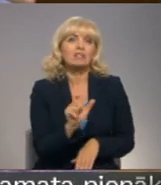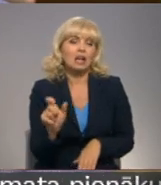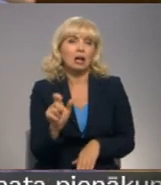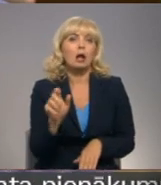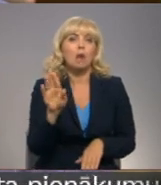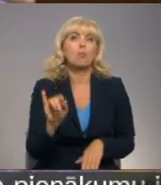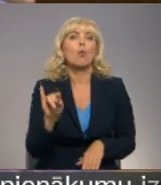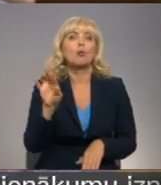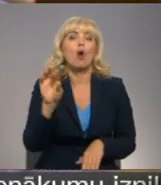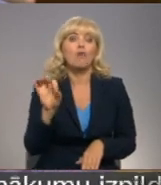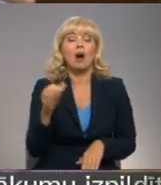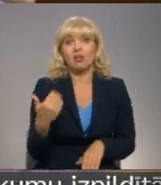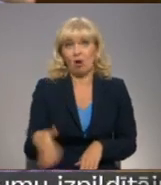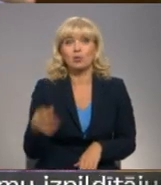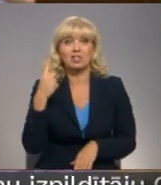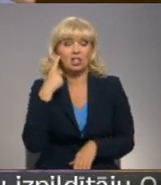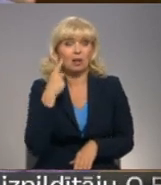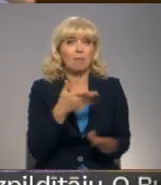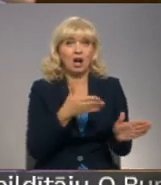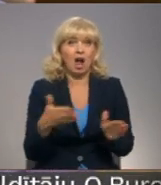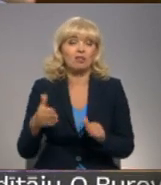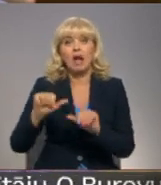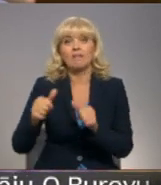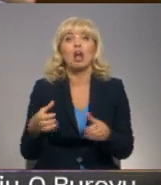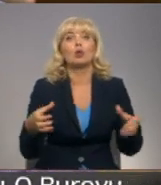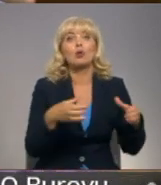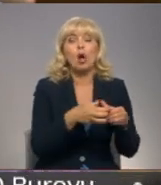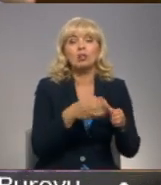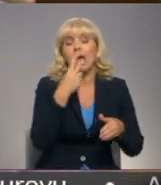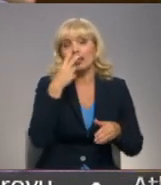Burovkungam, ko mēs šodien dzirdējām, kad Burovkungs ir gatavs veidot koalīciju, redzēsim, kā viņam tas izdosies.